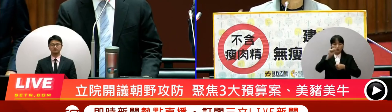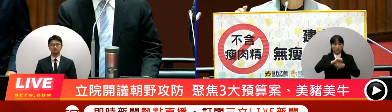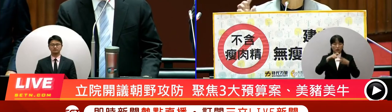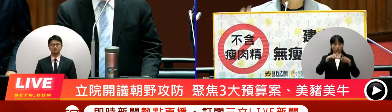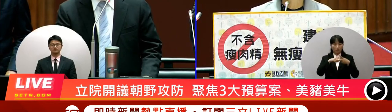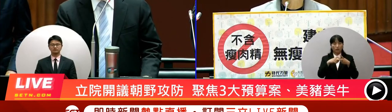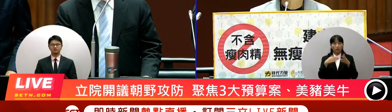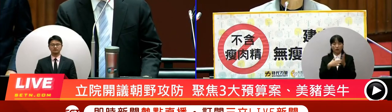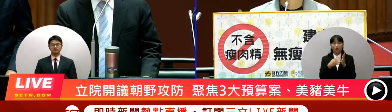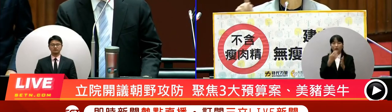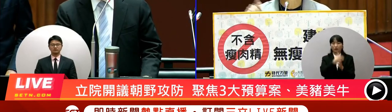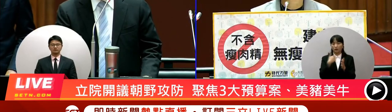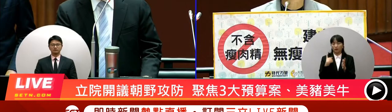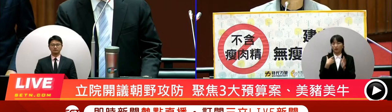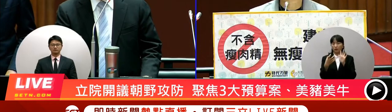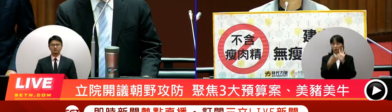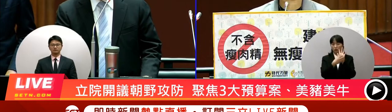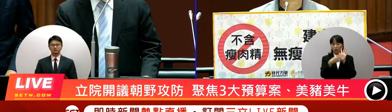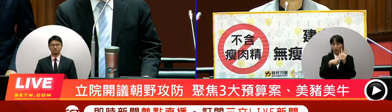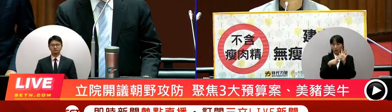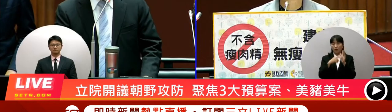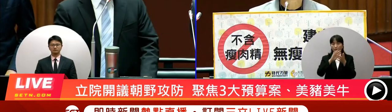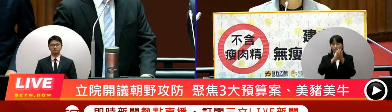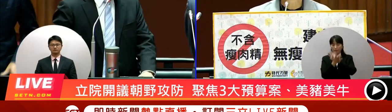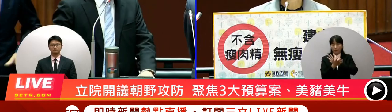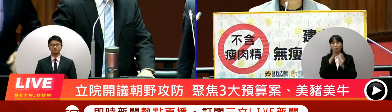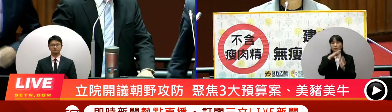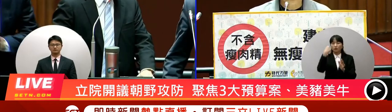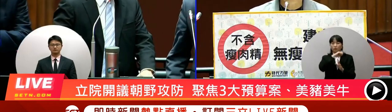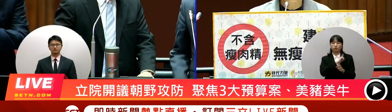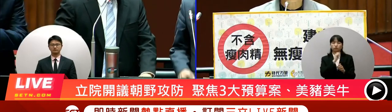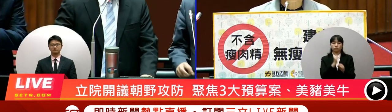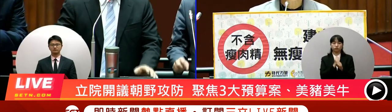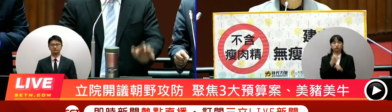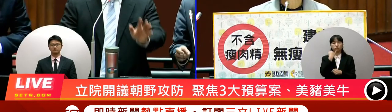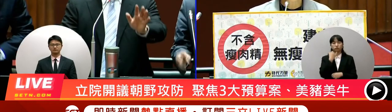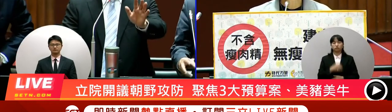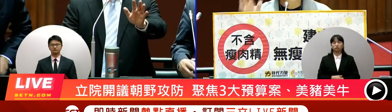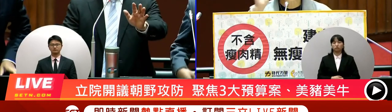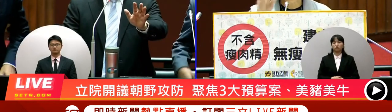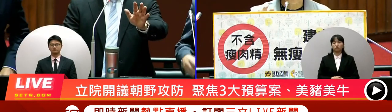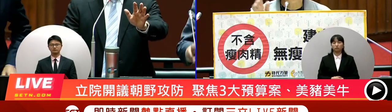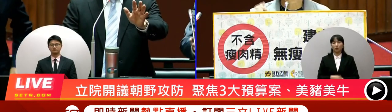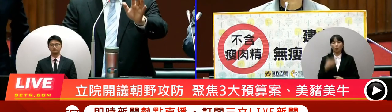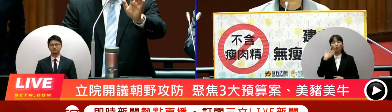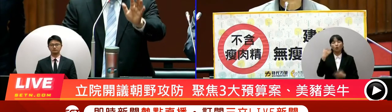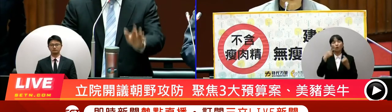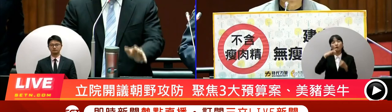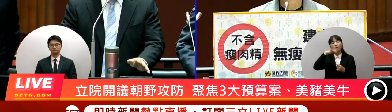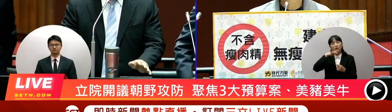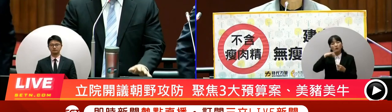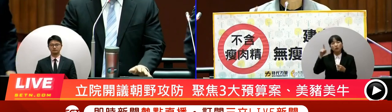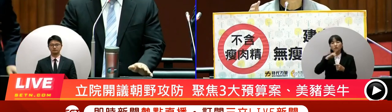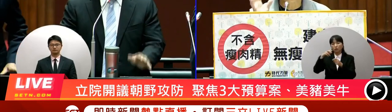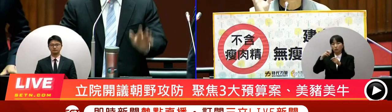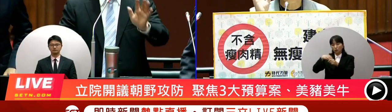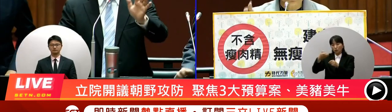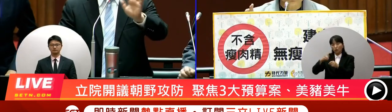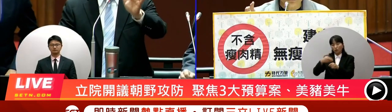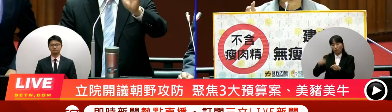以标示成产地是台湾。所以目前，譬如说越南的贡丸